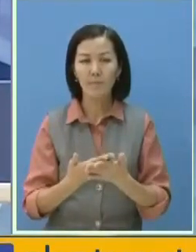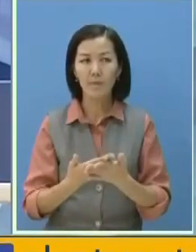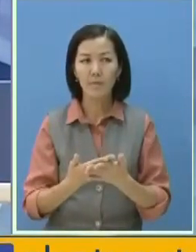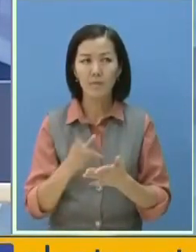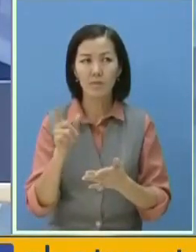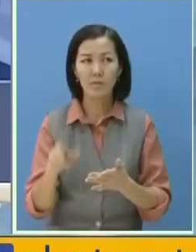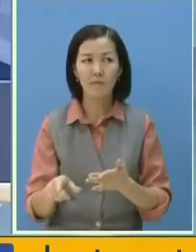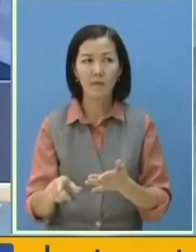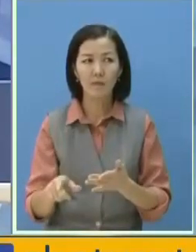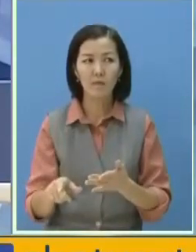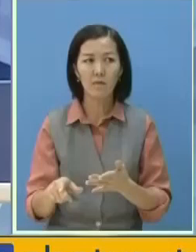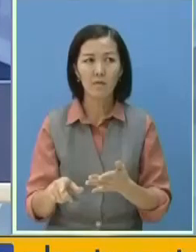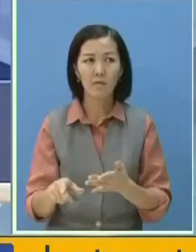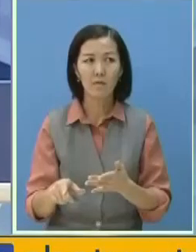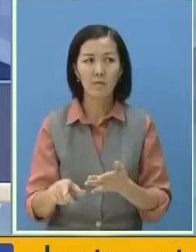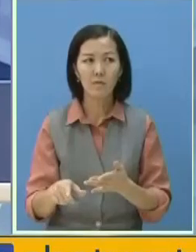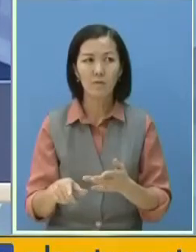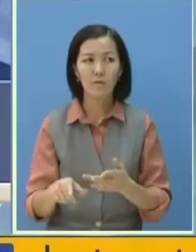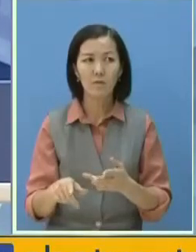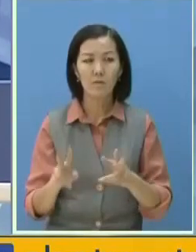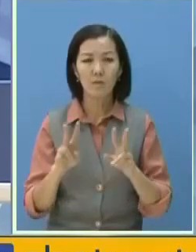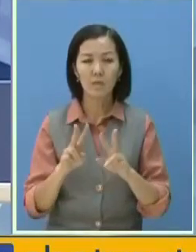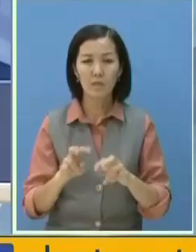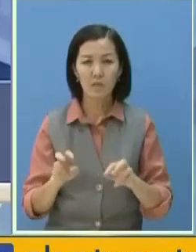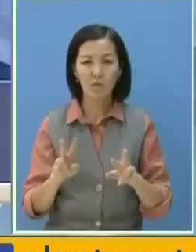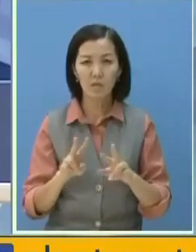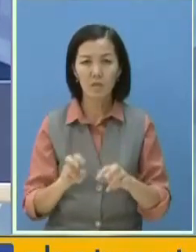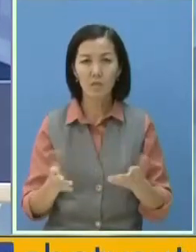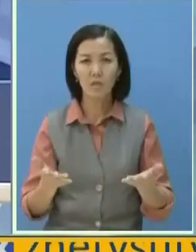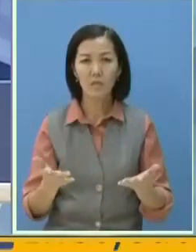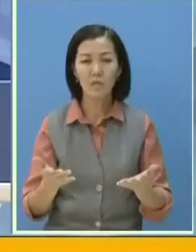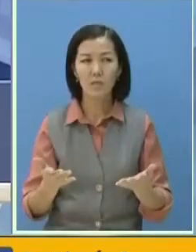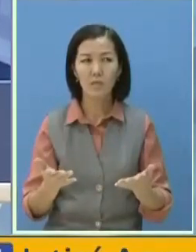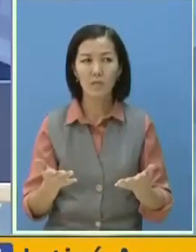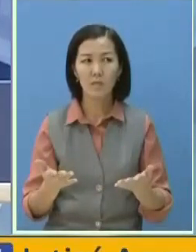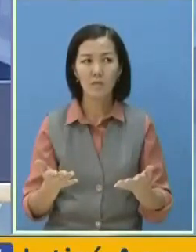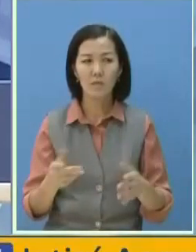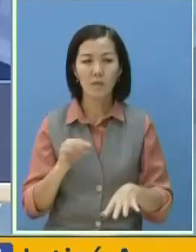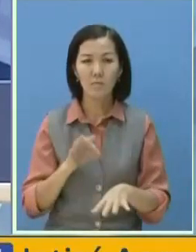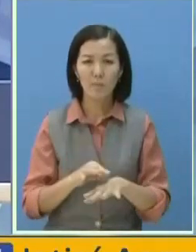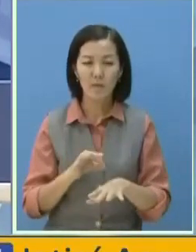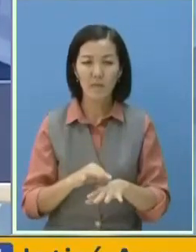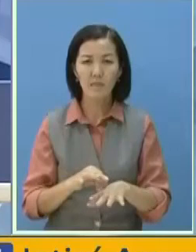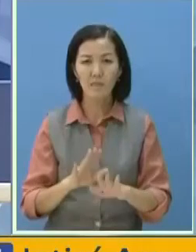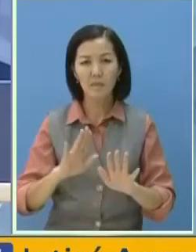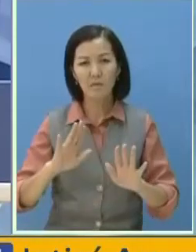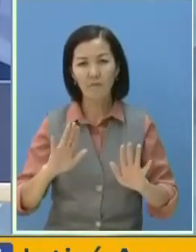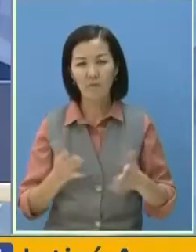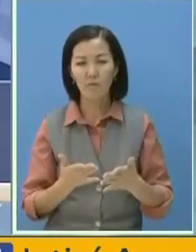человек, в общем-то, он даже копается, ищет иногда у себя эти болезни, психосоматические болячки. Синдромы называются, да? Психосоматика. Да,